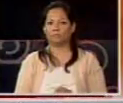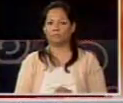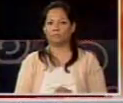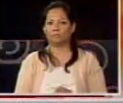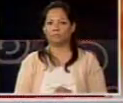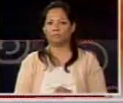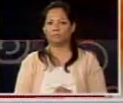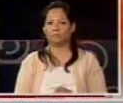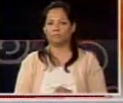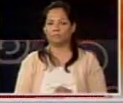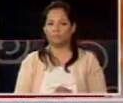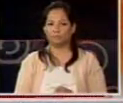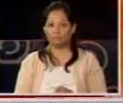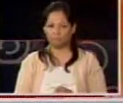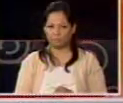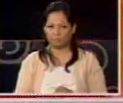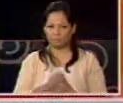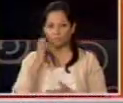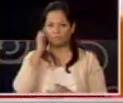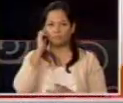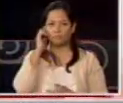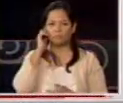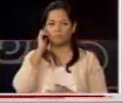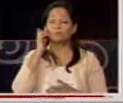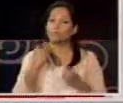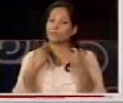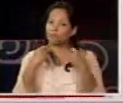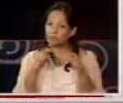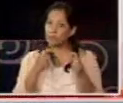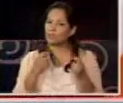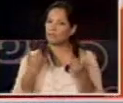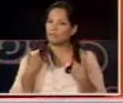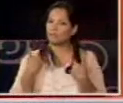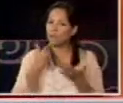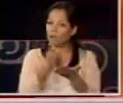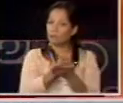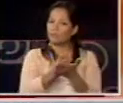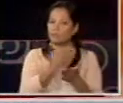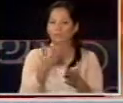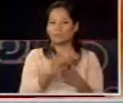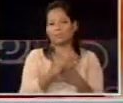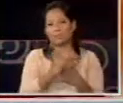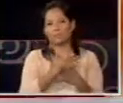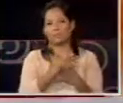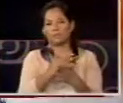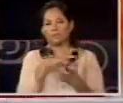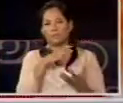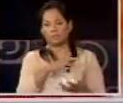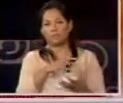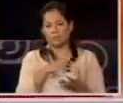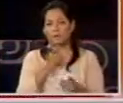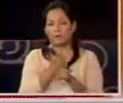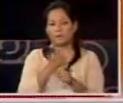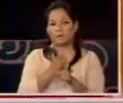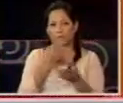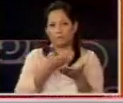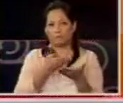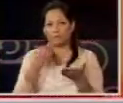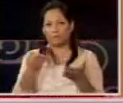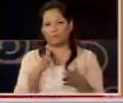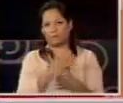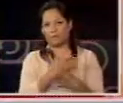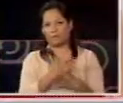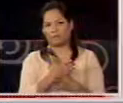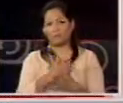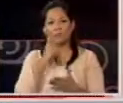Had to be paid and they try to raise the amount by sharing the shares. Tama po. And then, ang bumili po ng shares yung